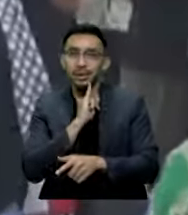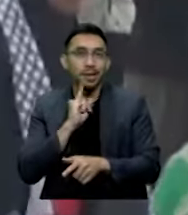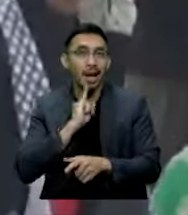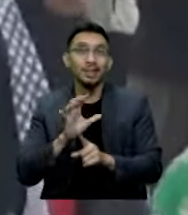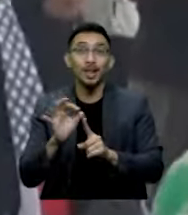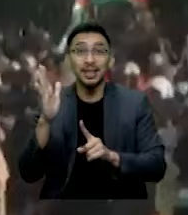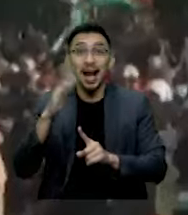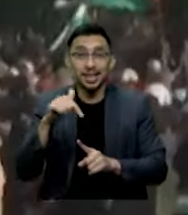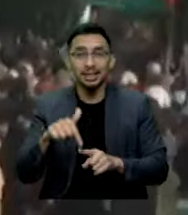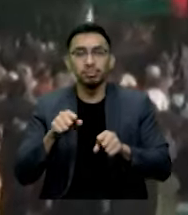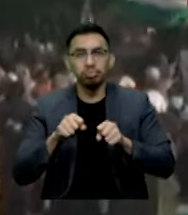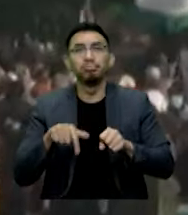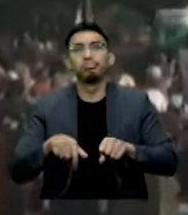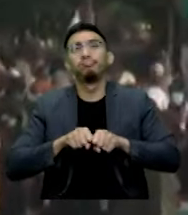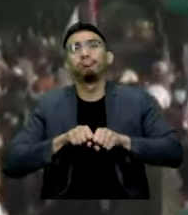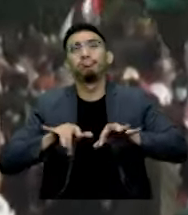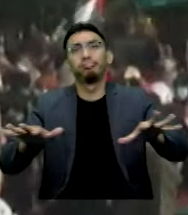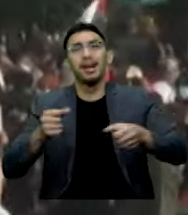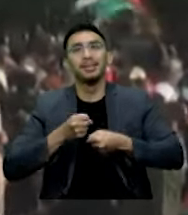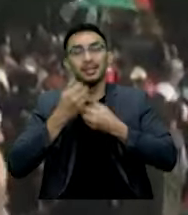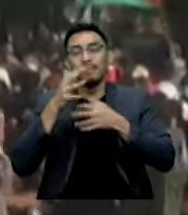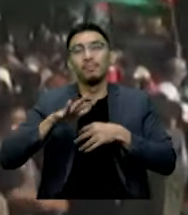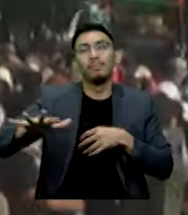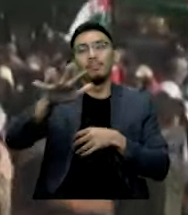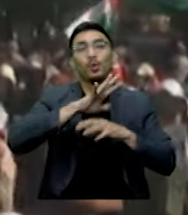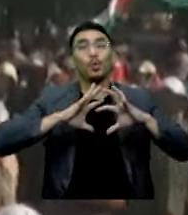serentak dari berbagai agama di sejumlah negara di dunia.